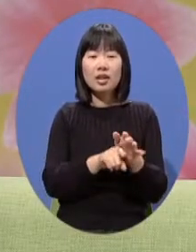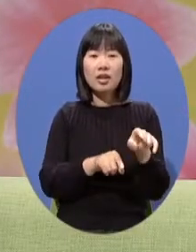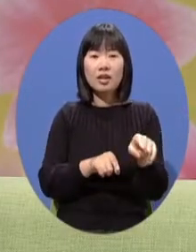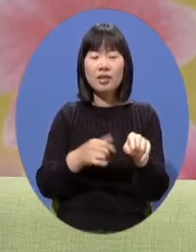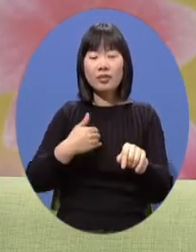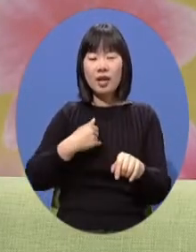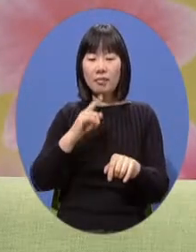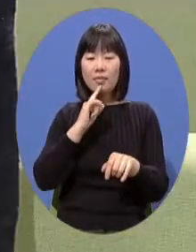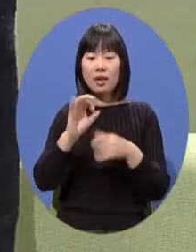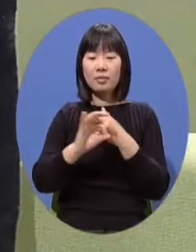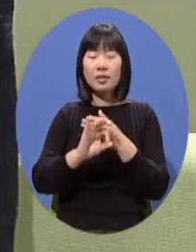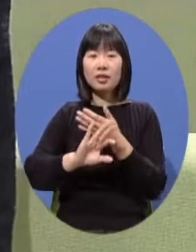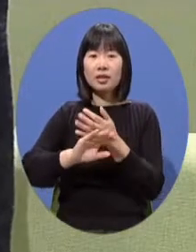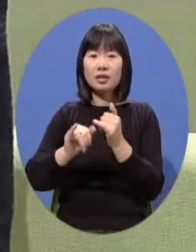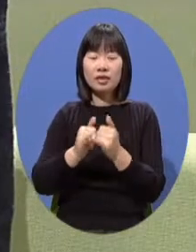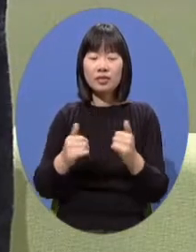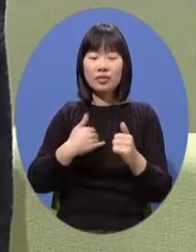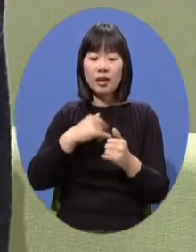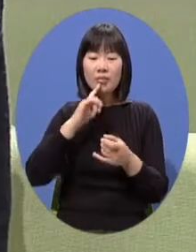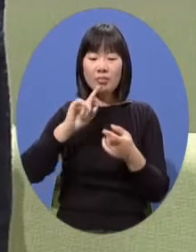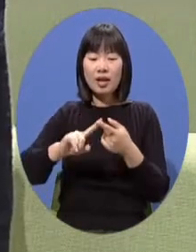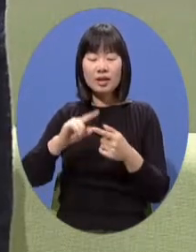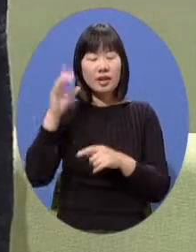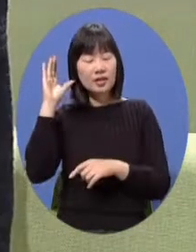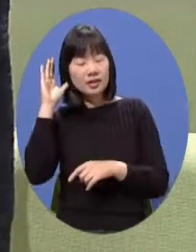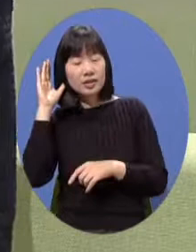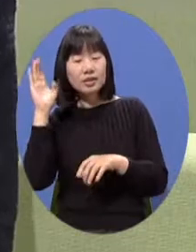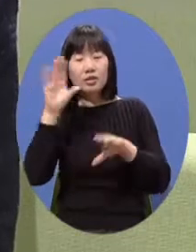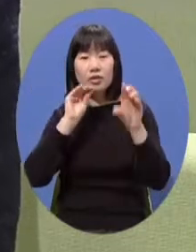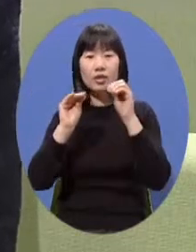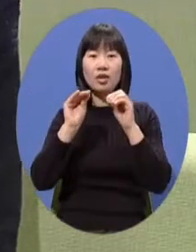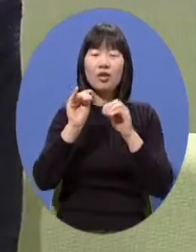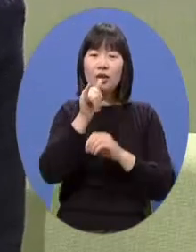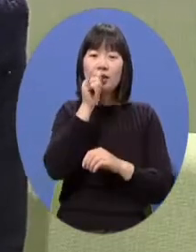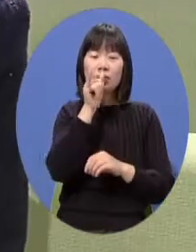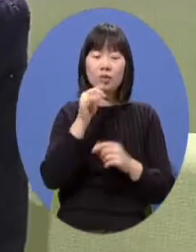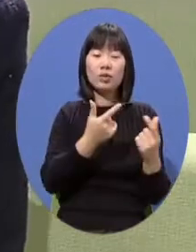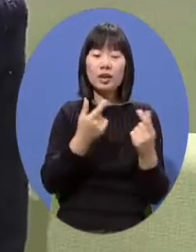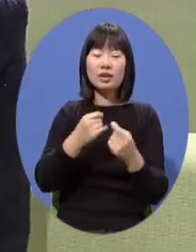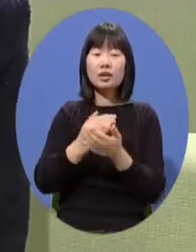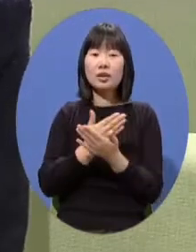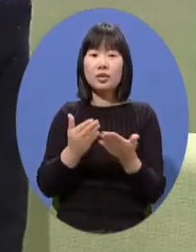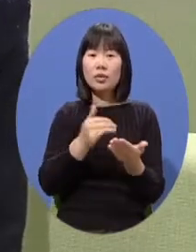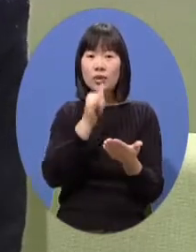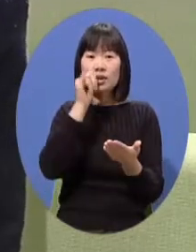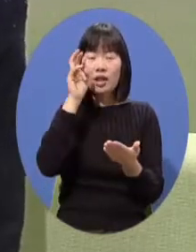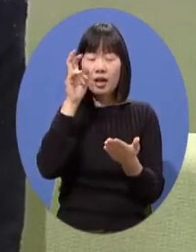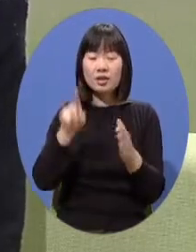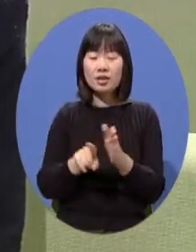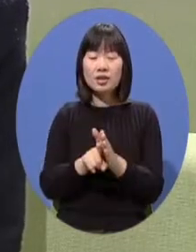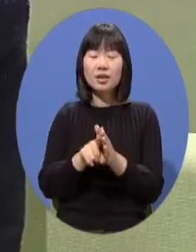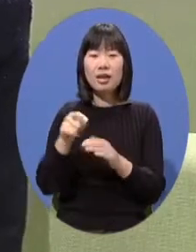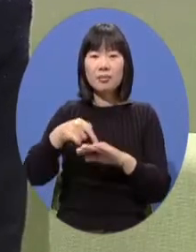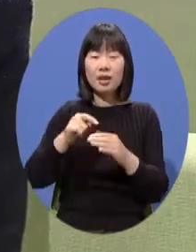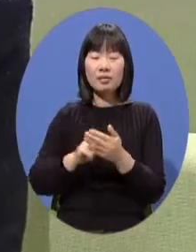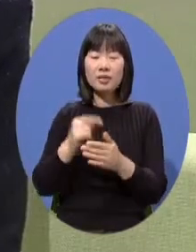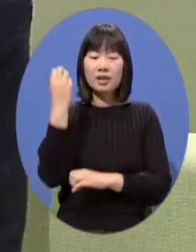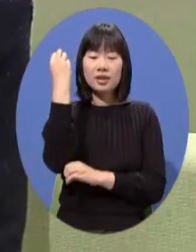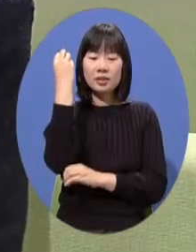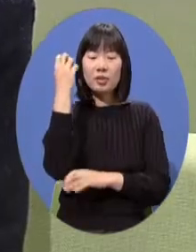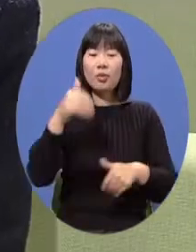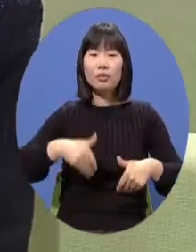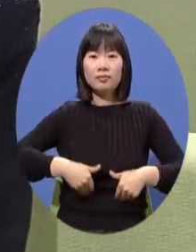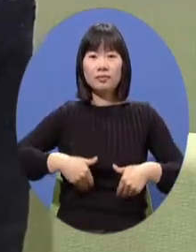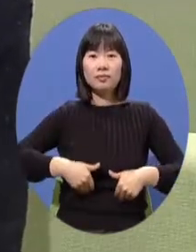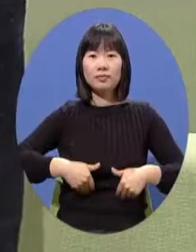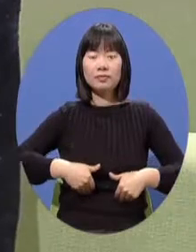내가 말하면 다른 사람이 내 말을 귀 기울여 들어주고 같이 나눌 거야. 이런 신뢰감이 기본 전제가 돼야 할 수